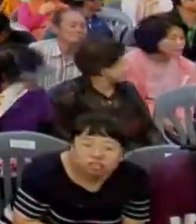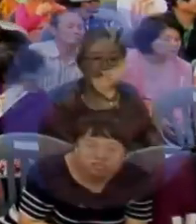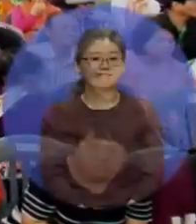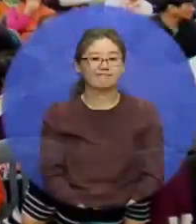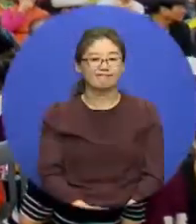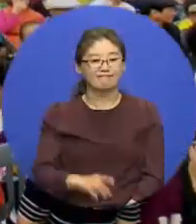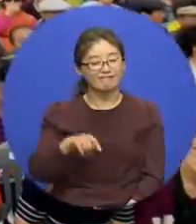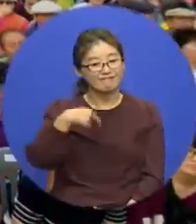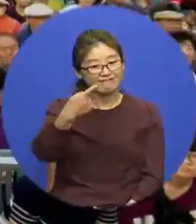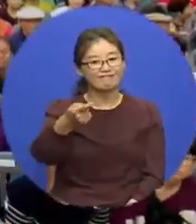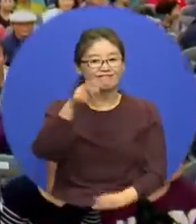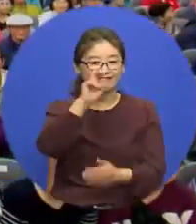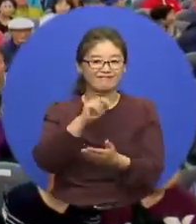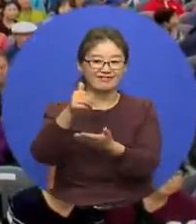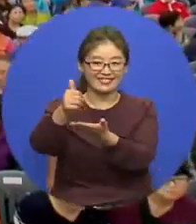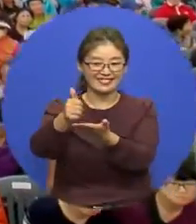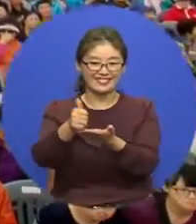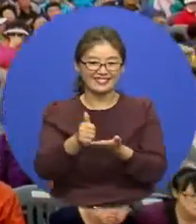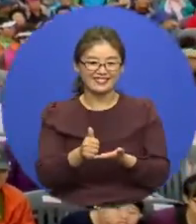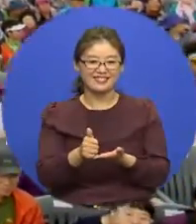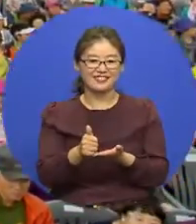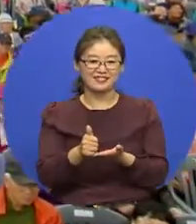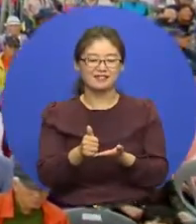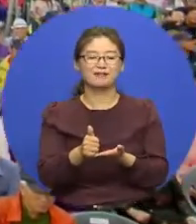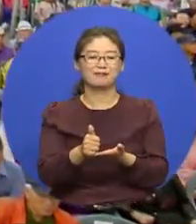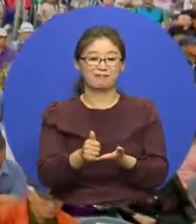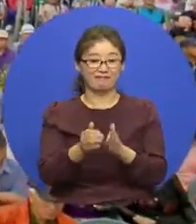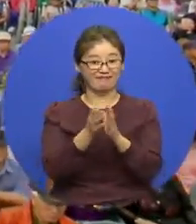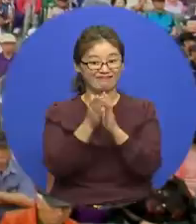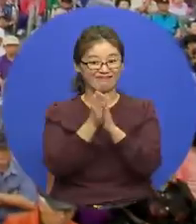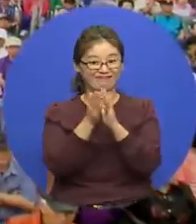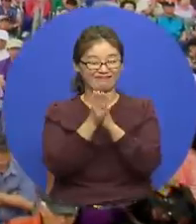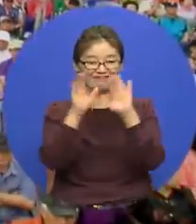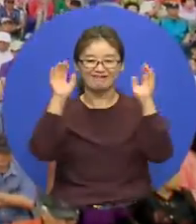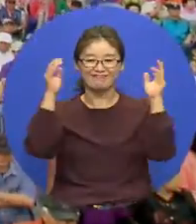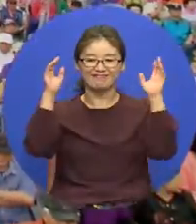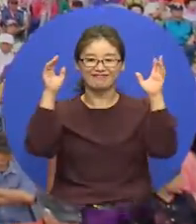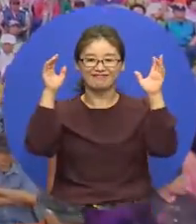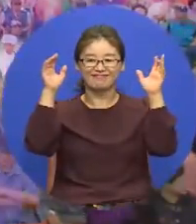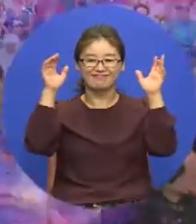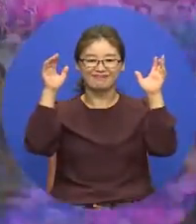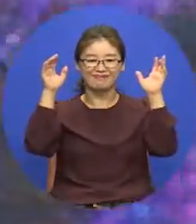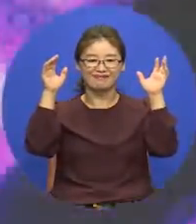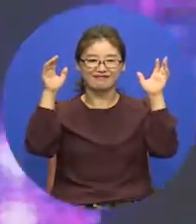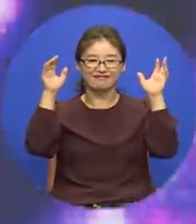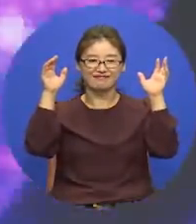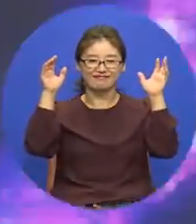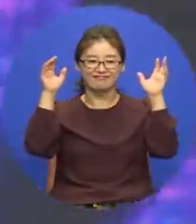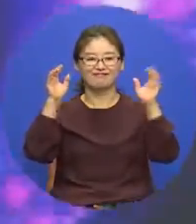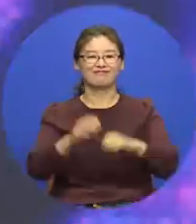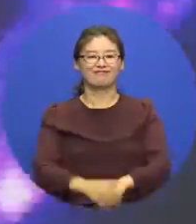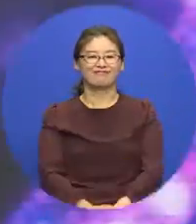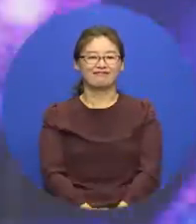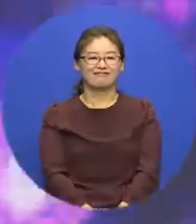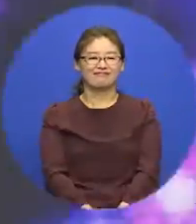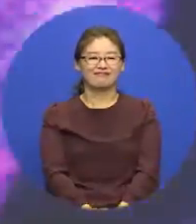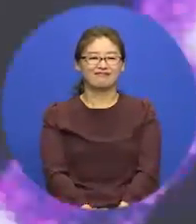자, 계속해서 또 초대 가수, 마지막 초대 가수 올라가겠습니다. 여러분 박수로 많이 해주세요.